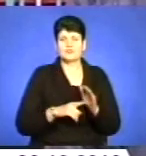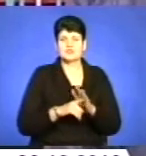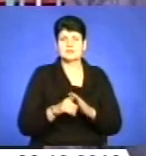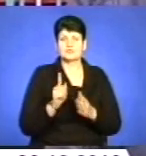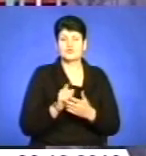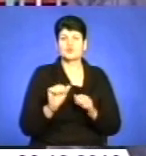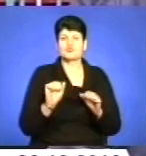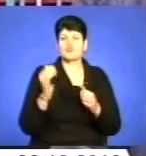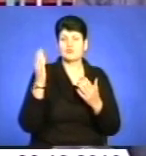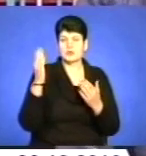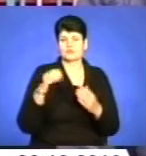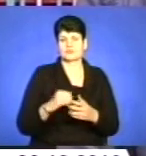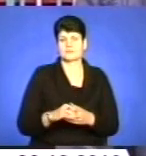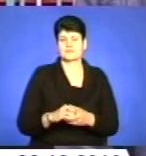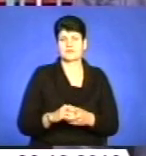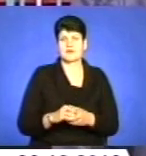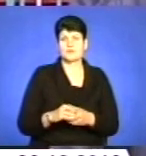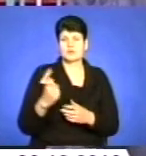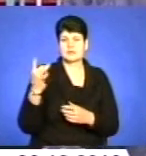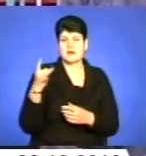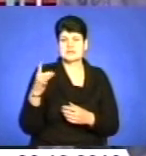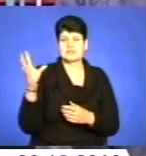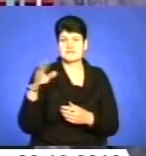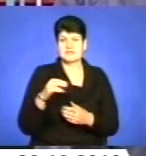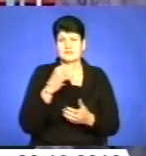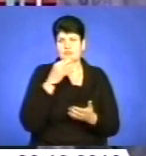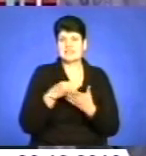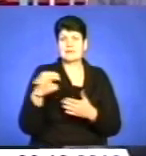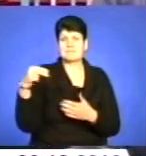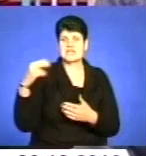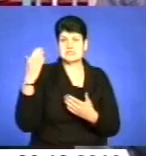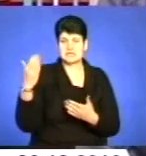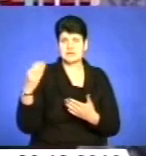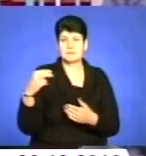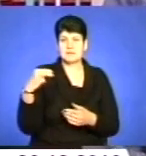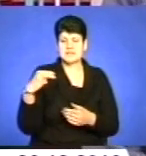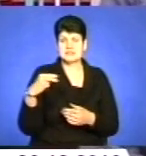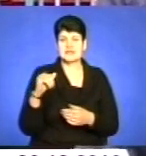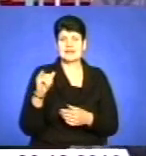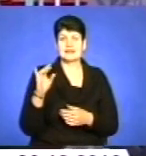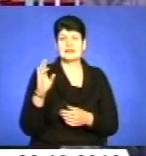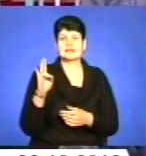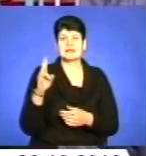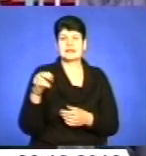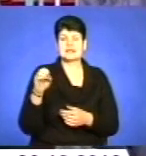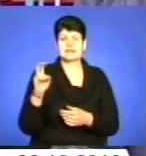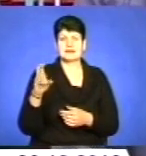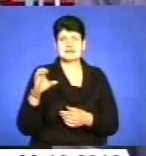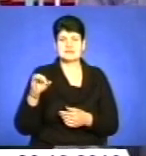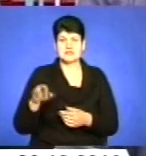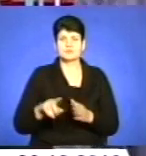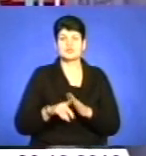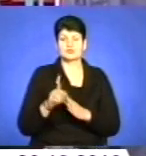уряду. Або навіть раз за все відповідає президент, то все повинно прозвитися з президента. Індексація – це повинна бути